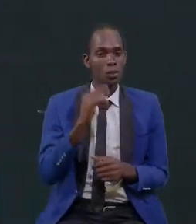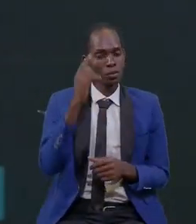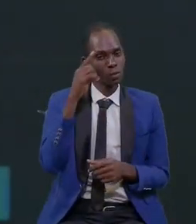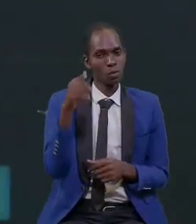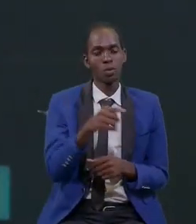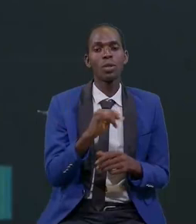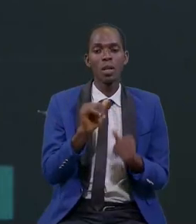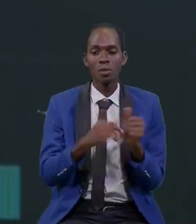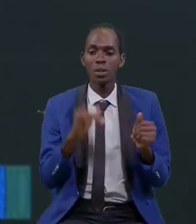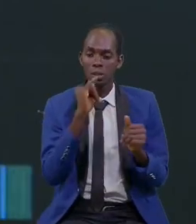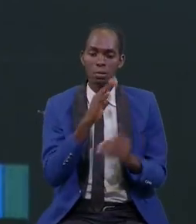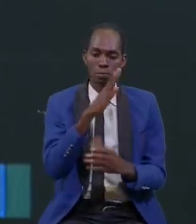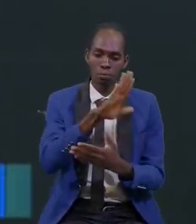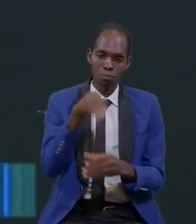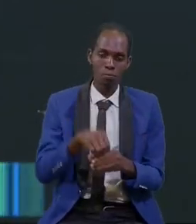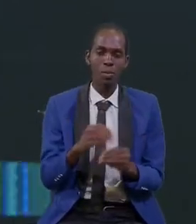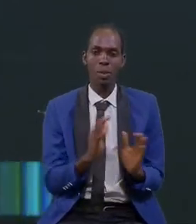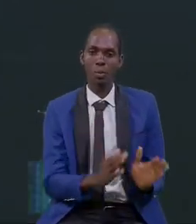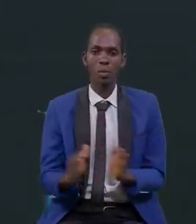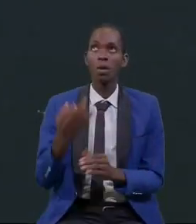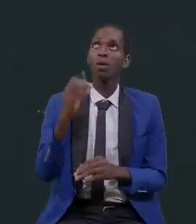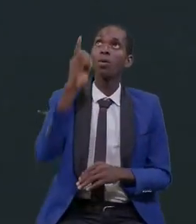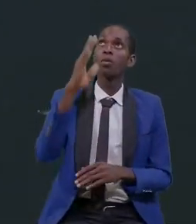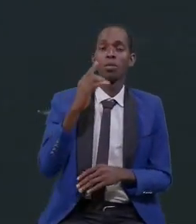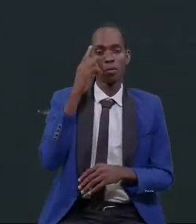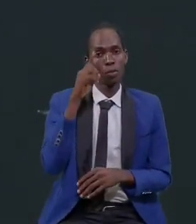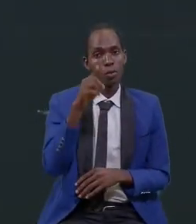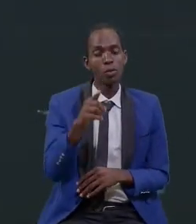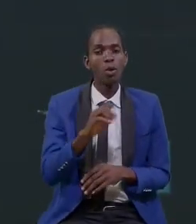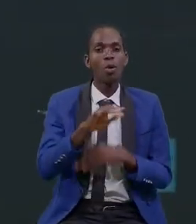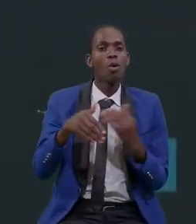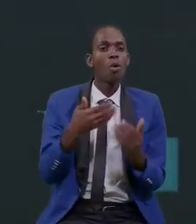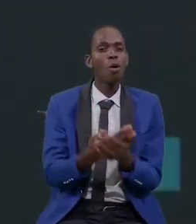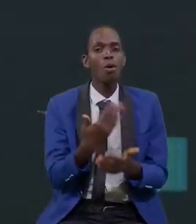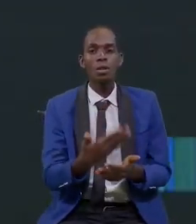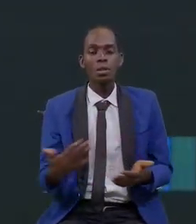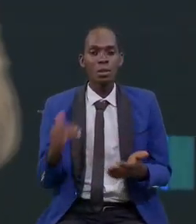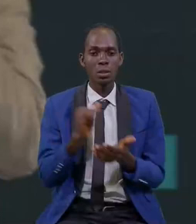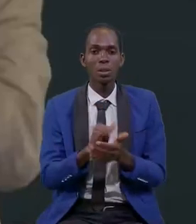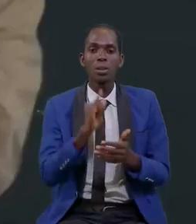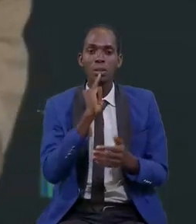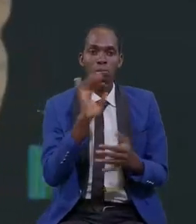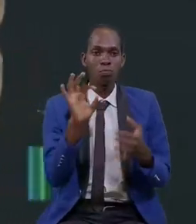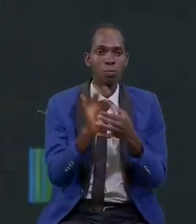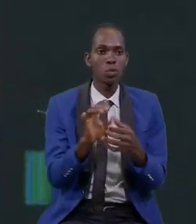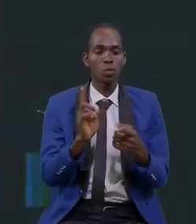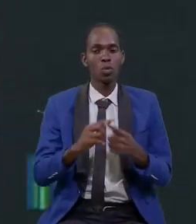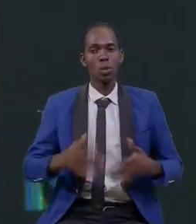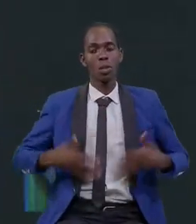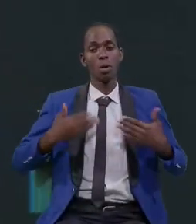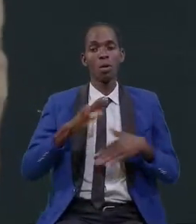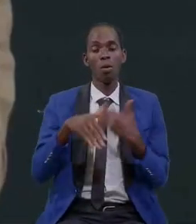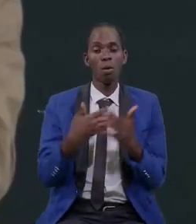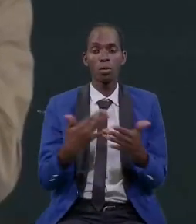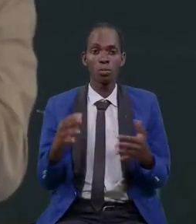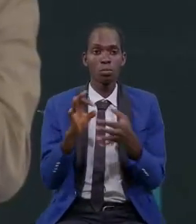nous a donné, dit-il, tout. Tout ce qui contribue à la vie. Tout ce qui contribue